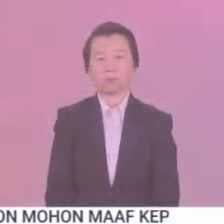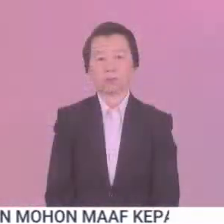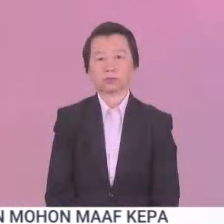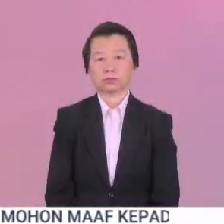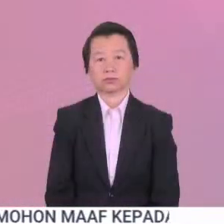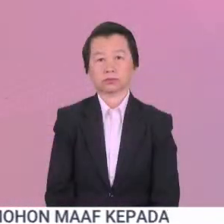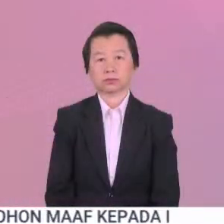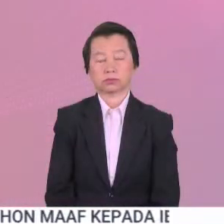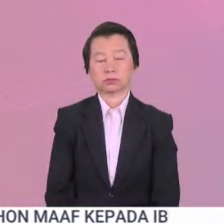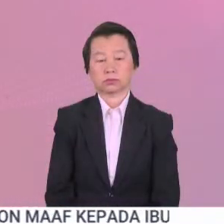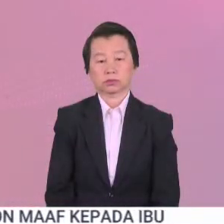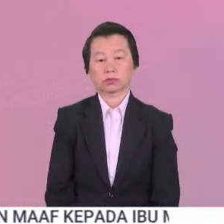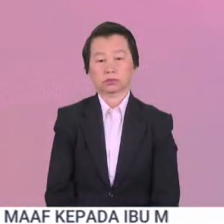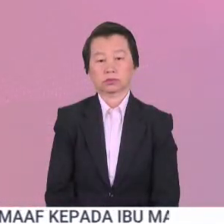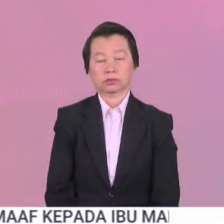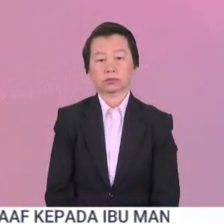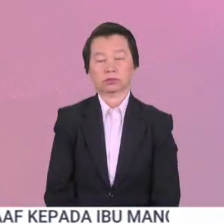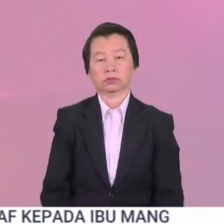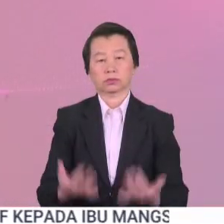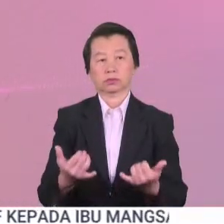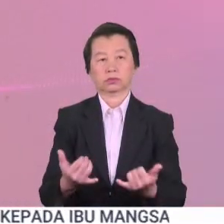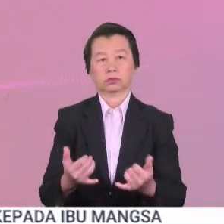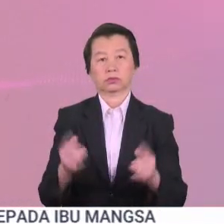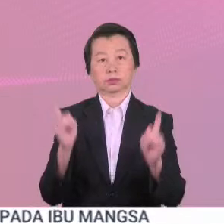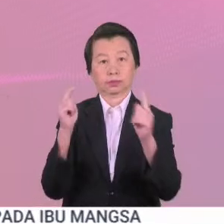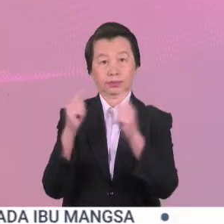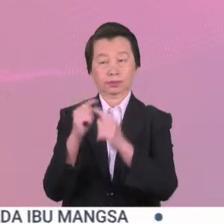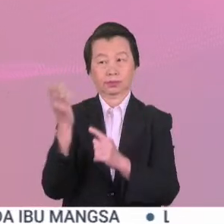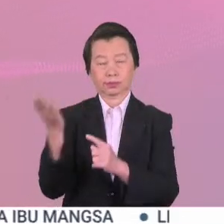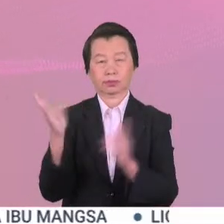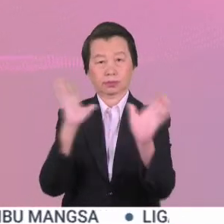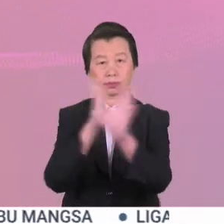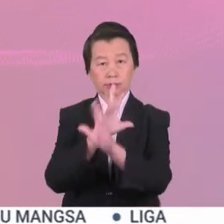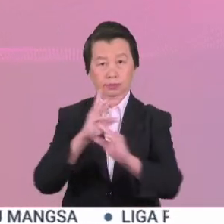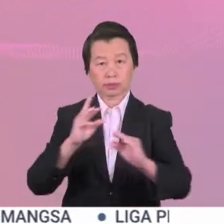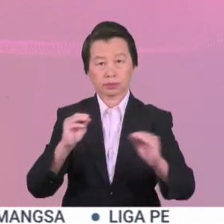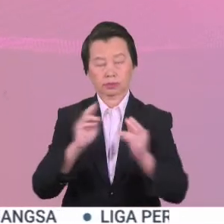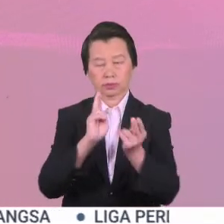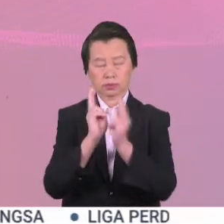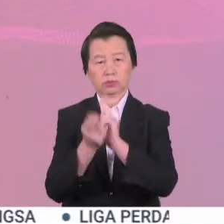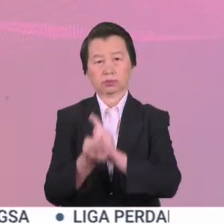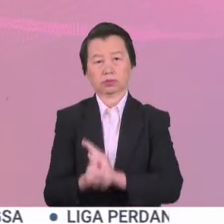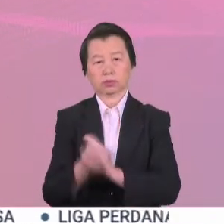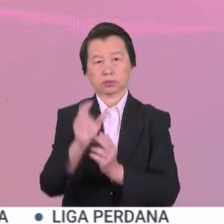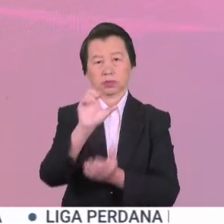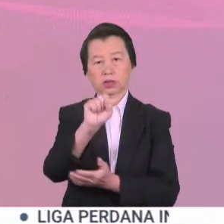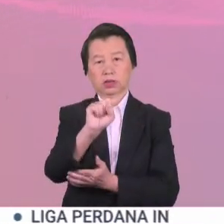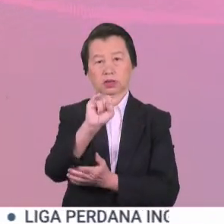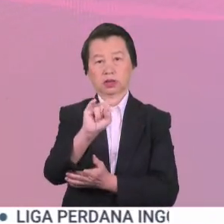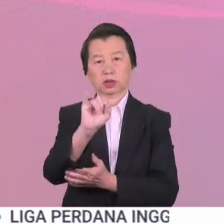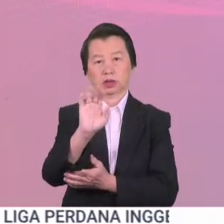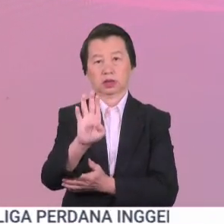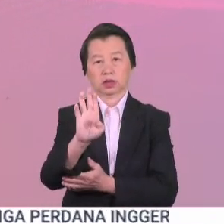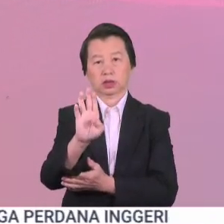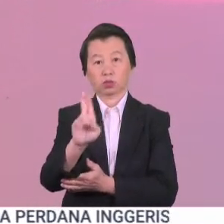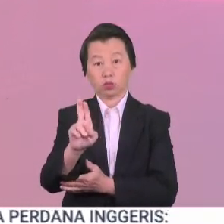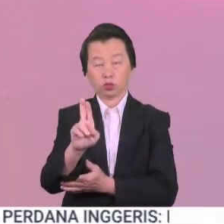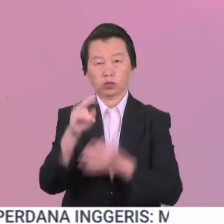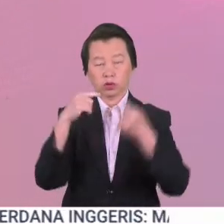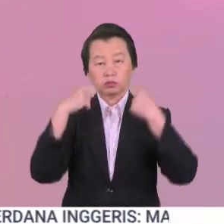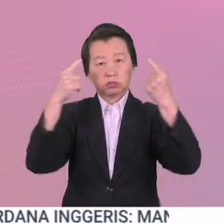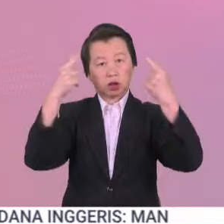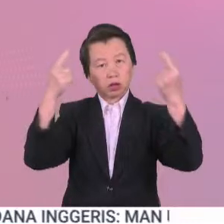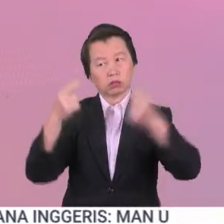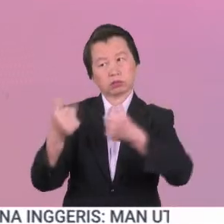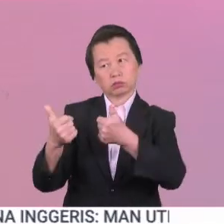Malaysia baik saudara seterusnya kita ke bumi kenyalang antara fokus hari ini perubahan Sibu Jaya amat menakjubkan